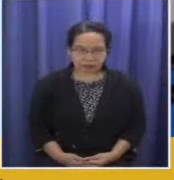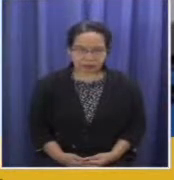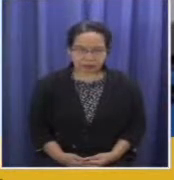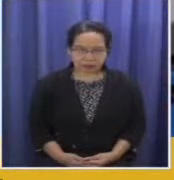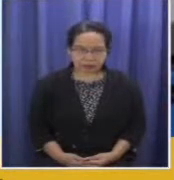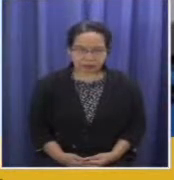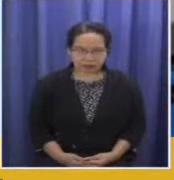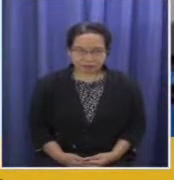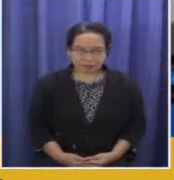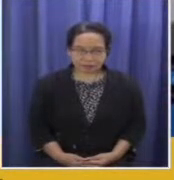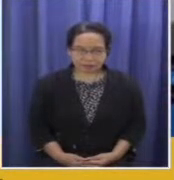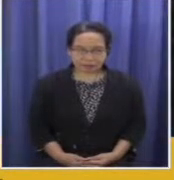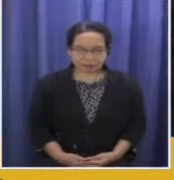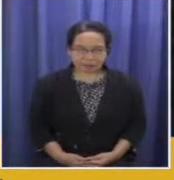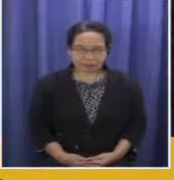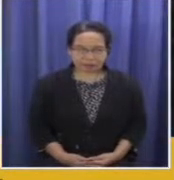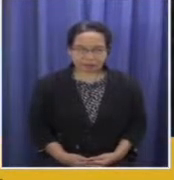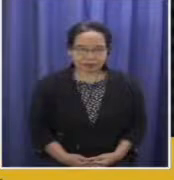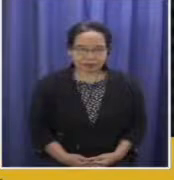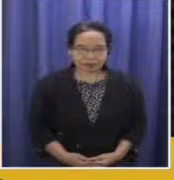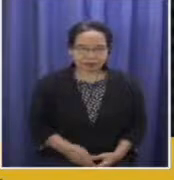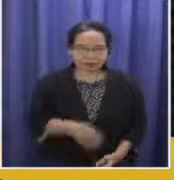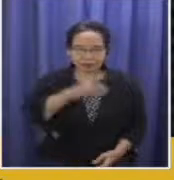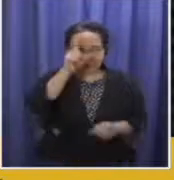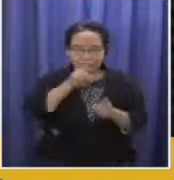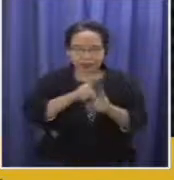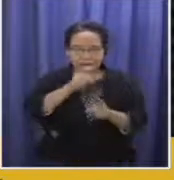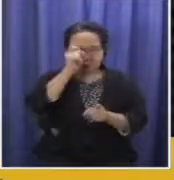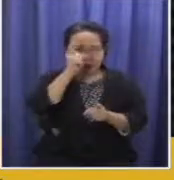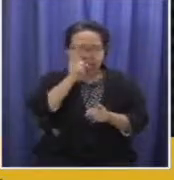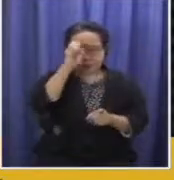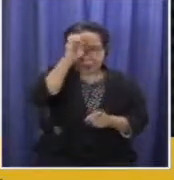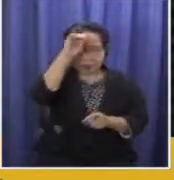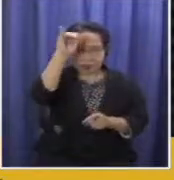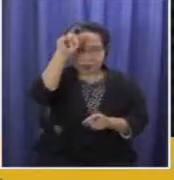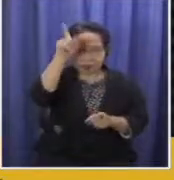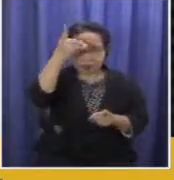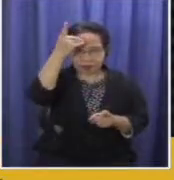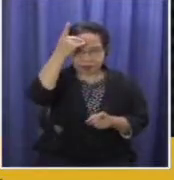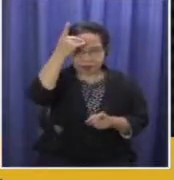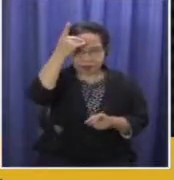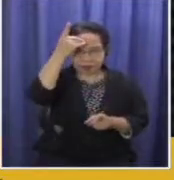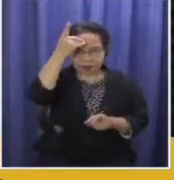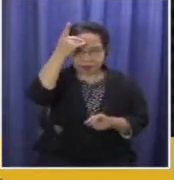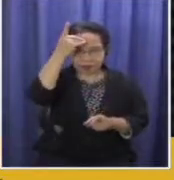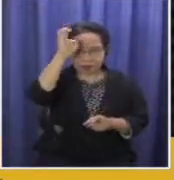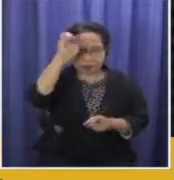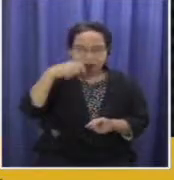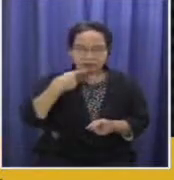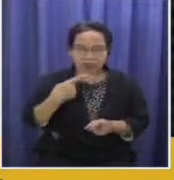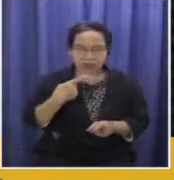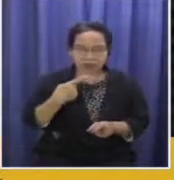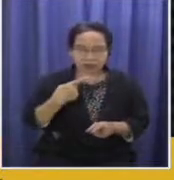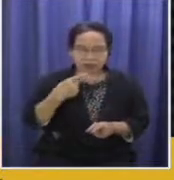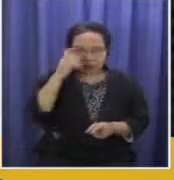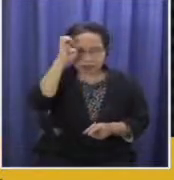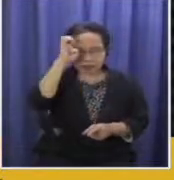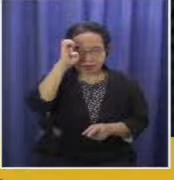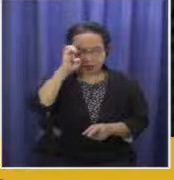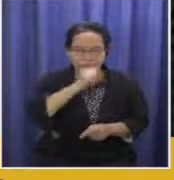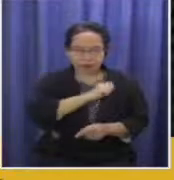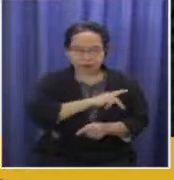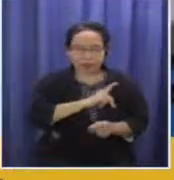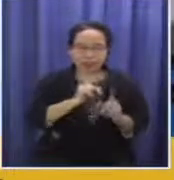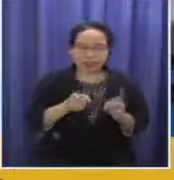भन्नु भएको छ. हजुर. Okay, brother Eli, brother Daniel, he said that he appreciated